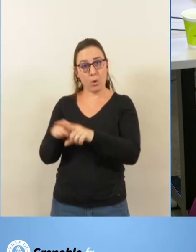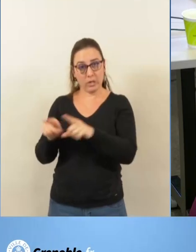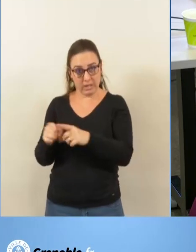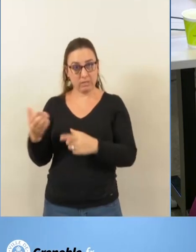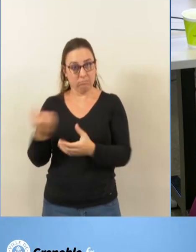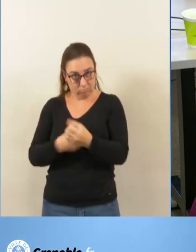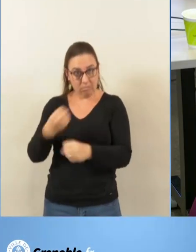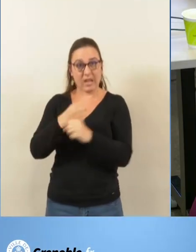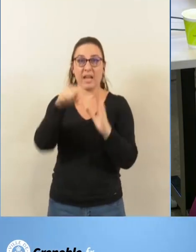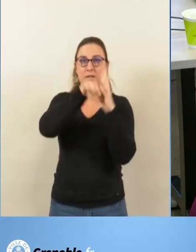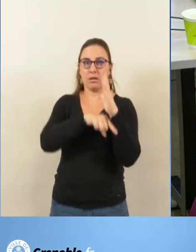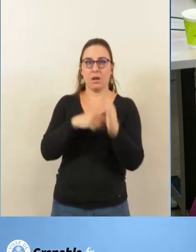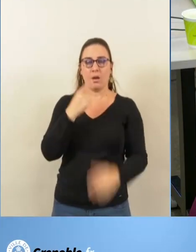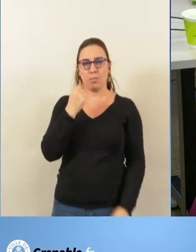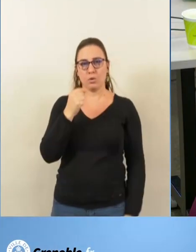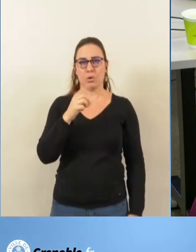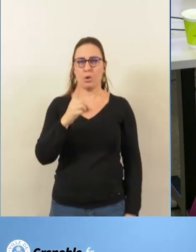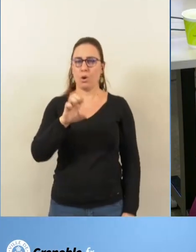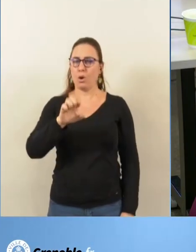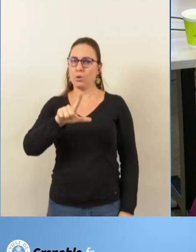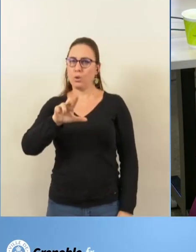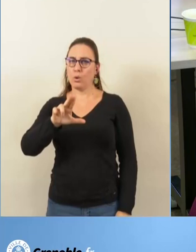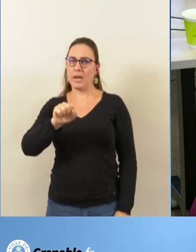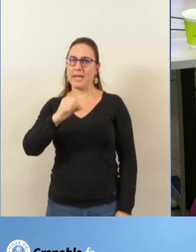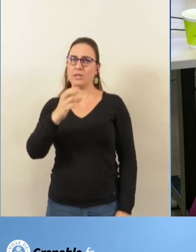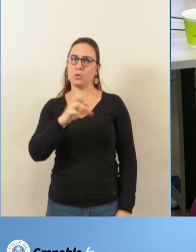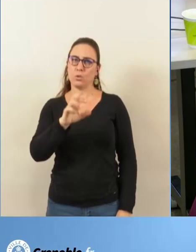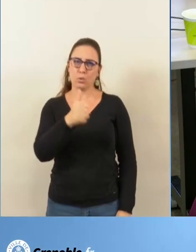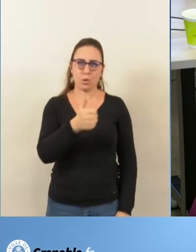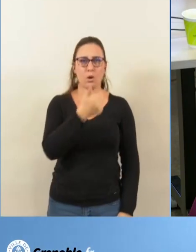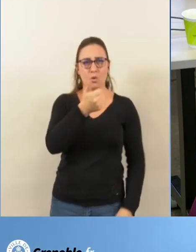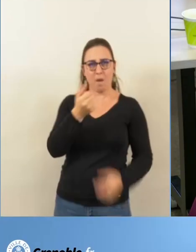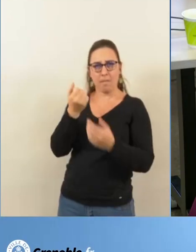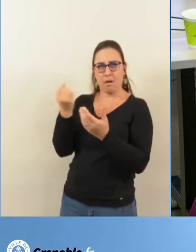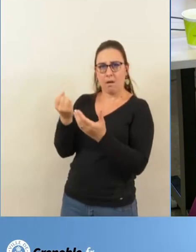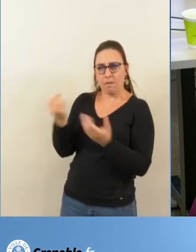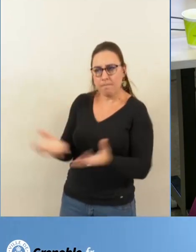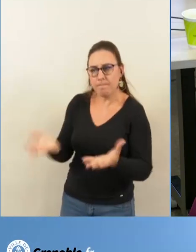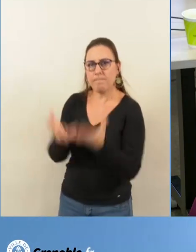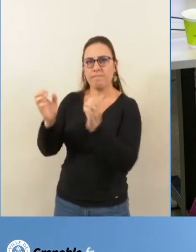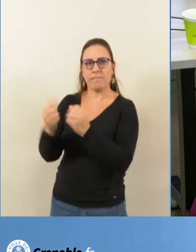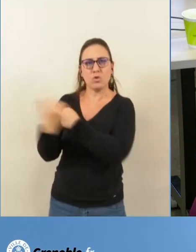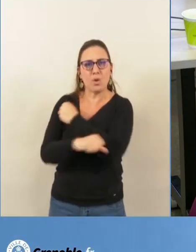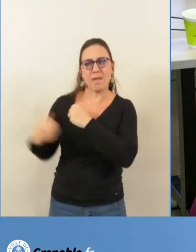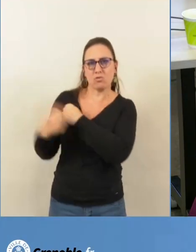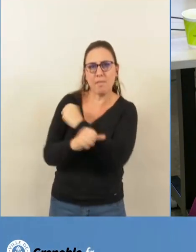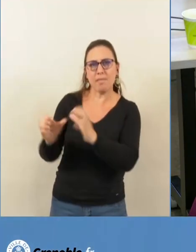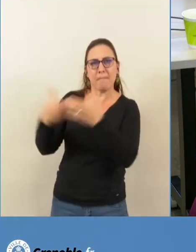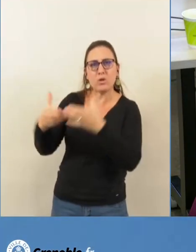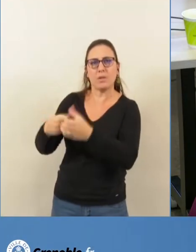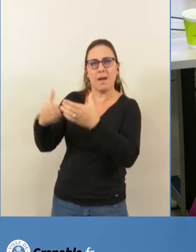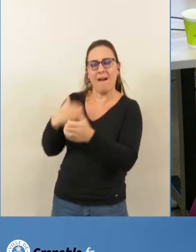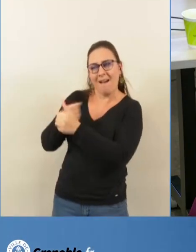constituer une liste avec Bruno de Lescure qui pourtant vous avez soutenu et participé chaque semaine à vos réunions de majorité jusqu'à ce que vous